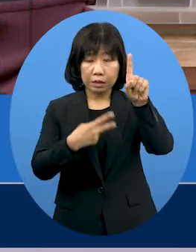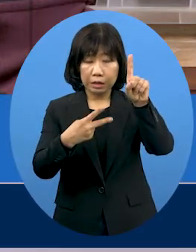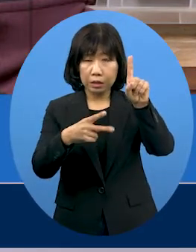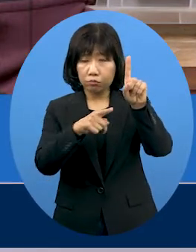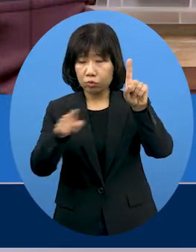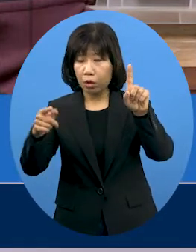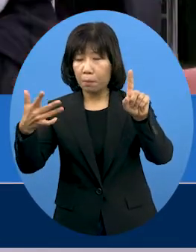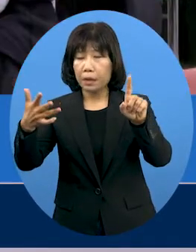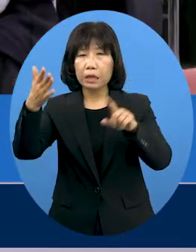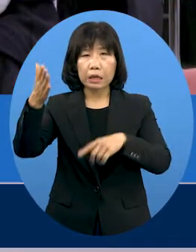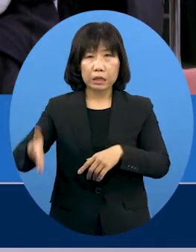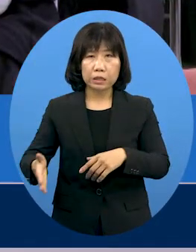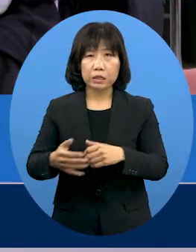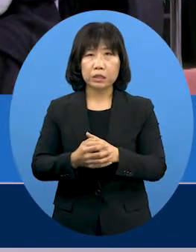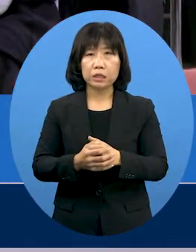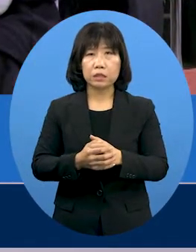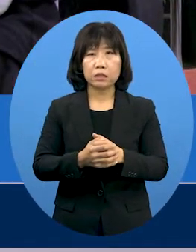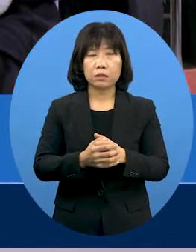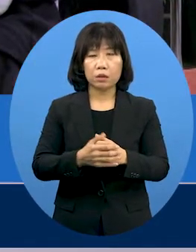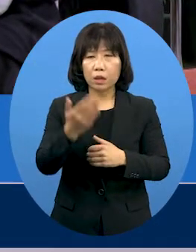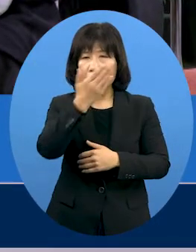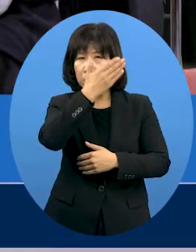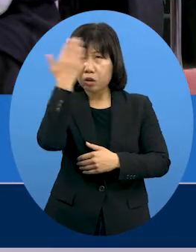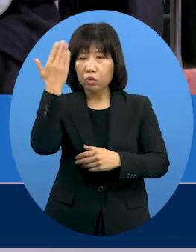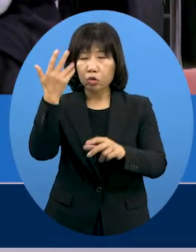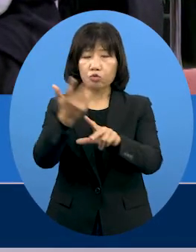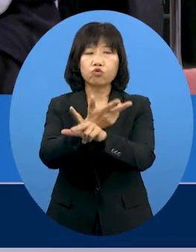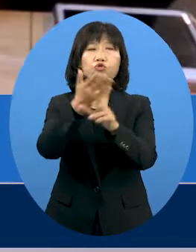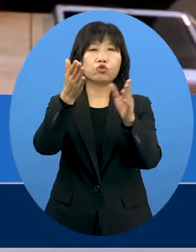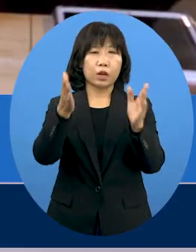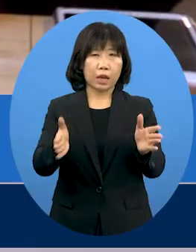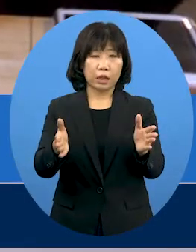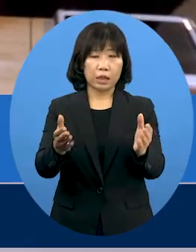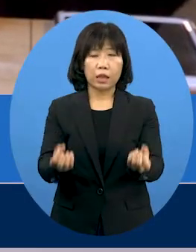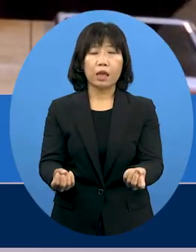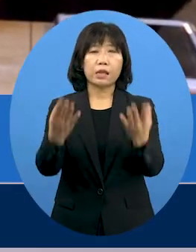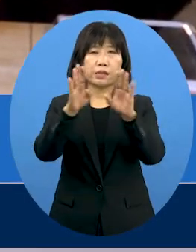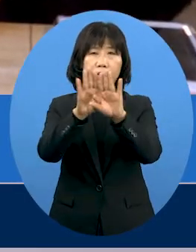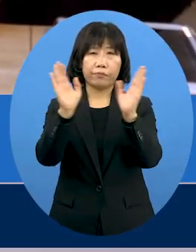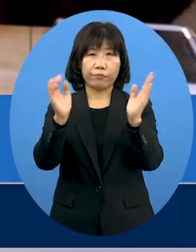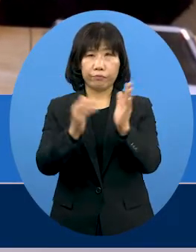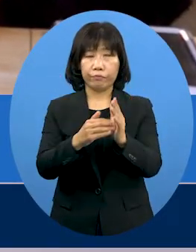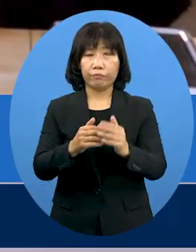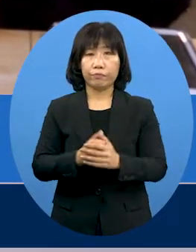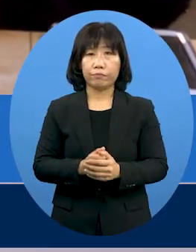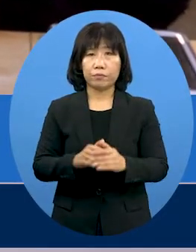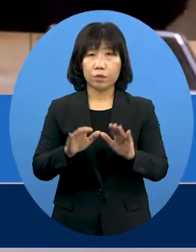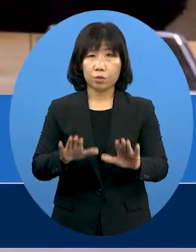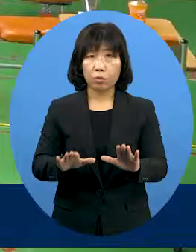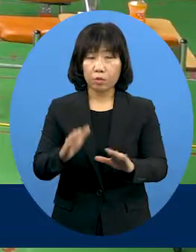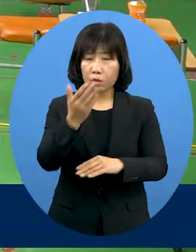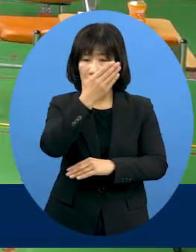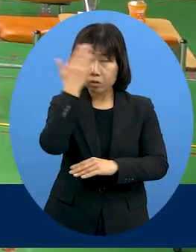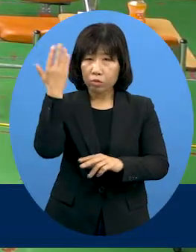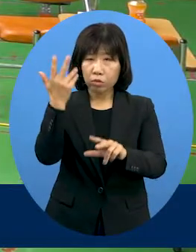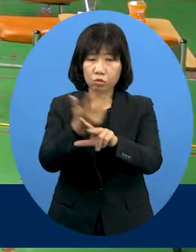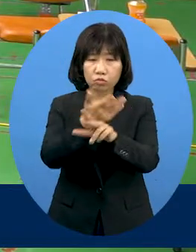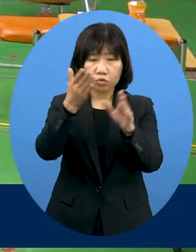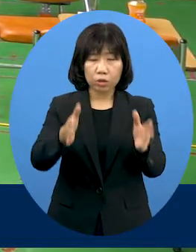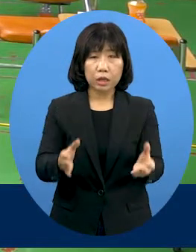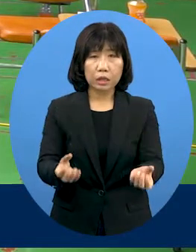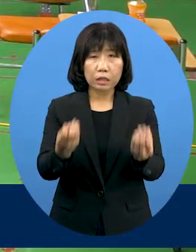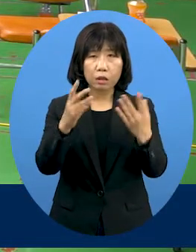11월 2일부터 8일까지 동대문구 에서는 다채로운 청년 주간 행사가 열렸습니다 이번